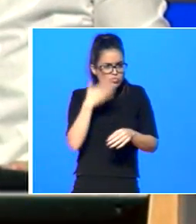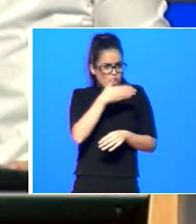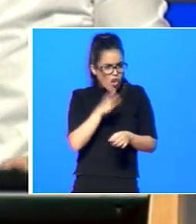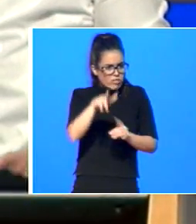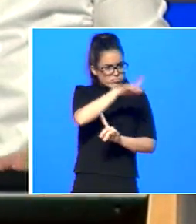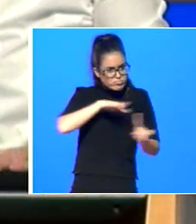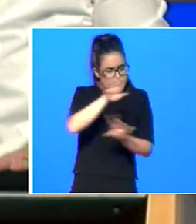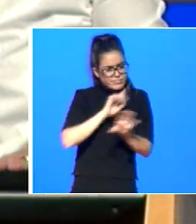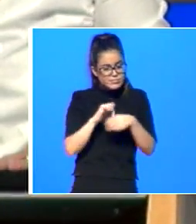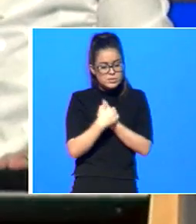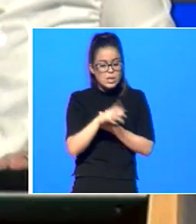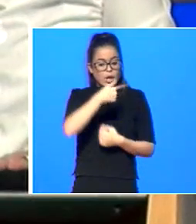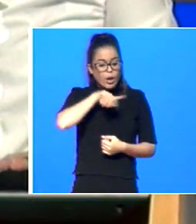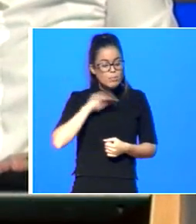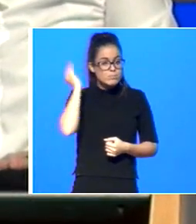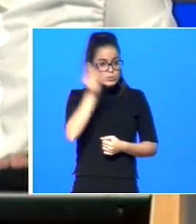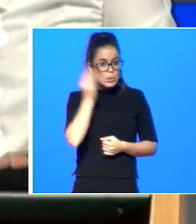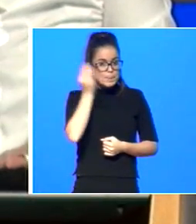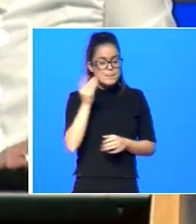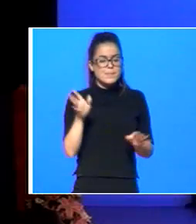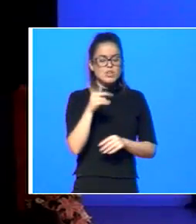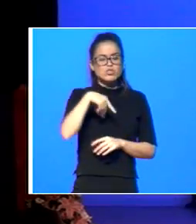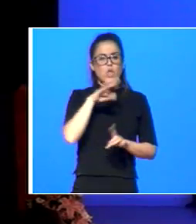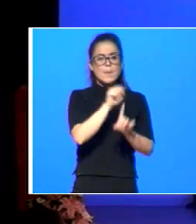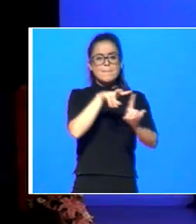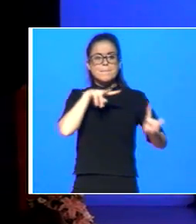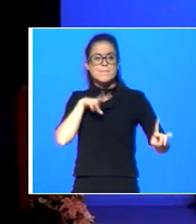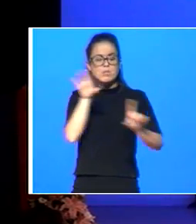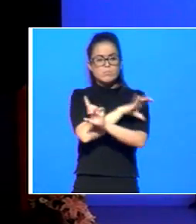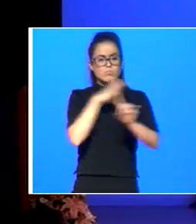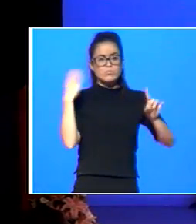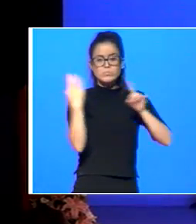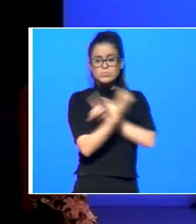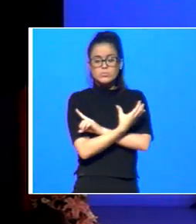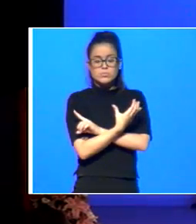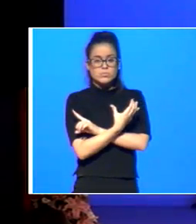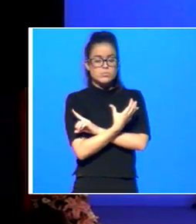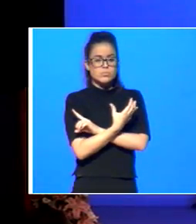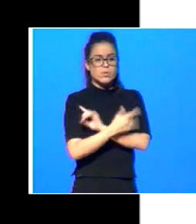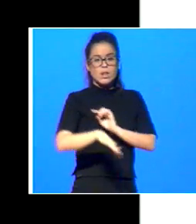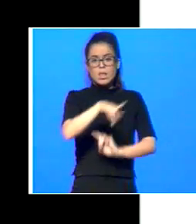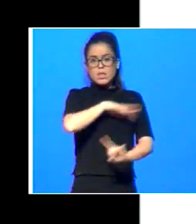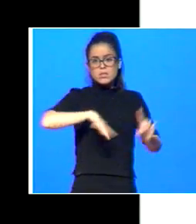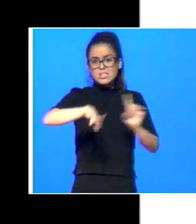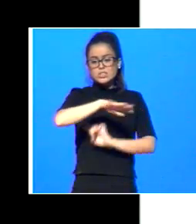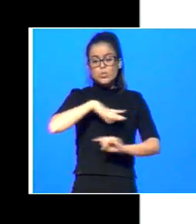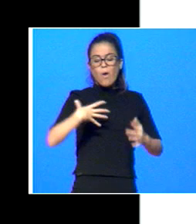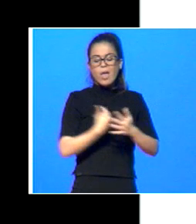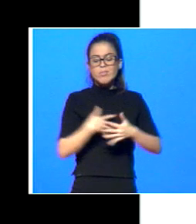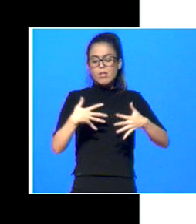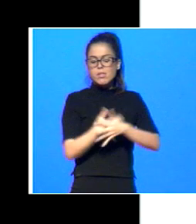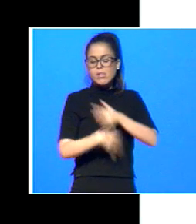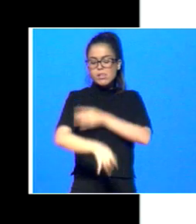nagusiak, ez lehen esan dugun ikuspegi komunitario horretatik, danak eskolien testuinguru horretan batzia garrantzitsua